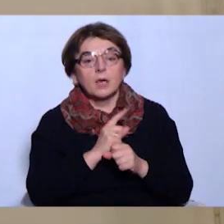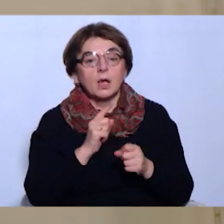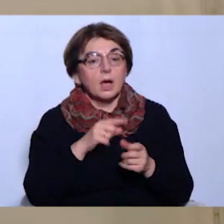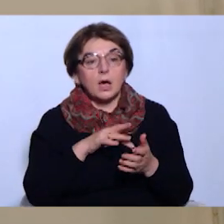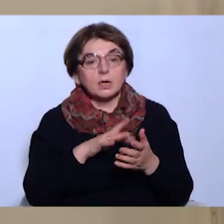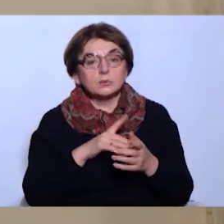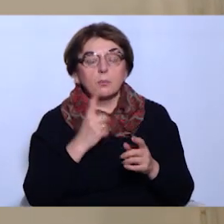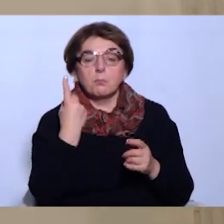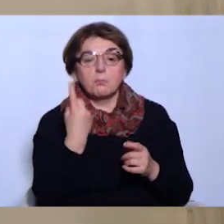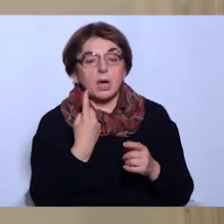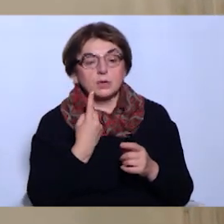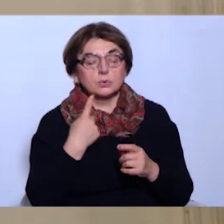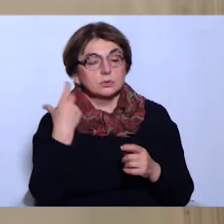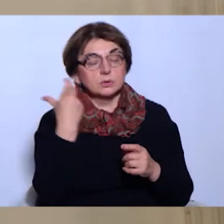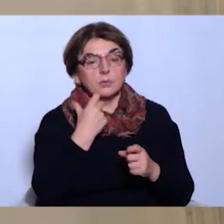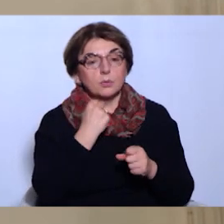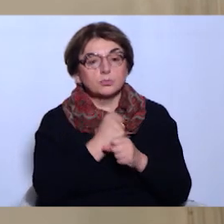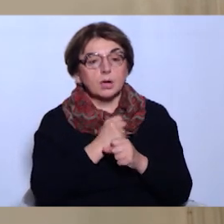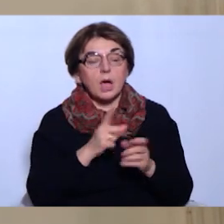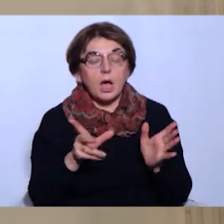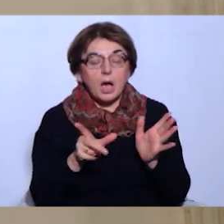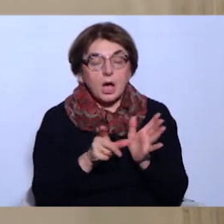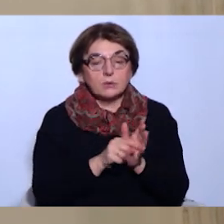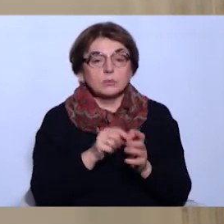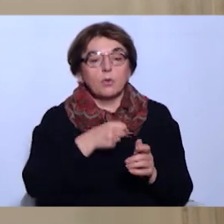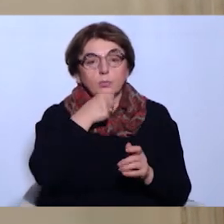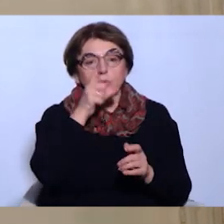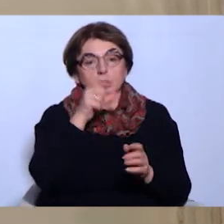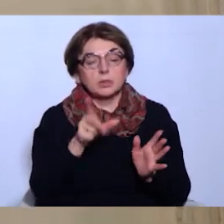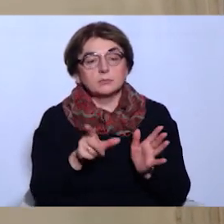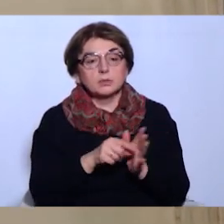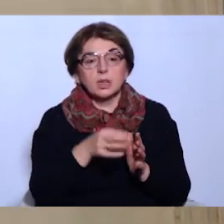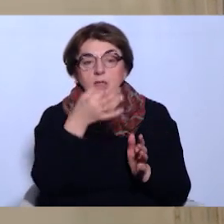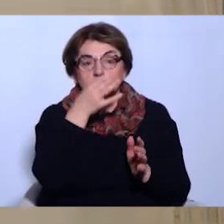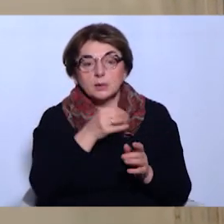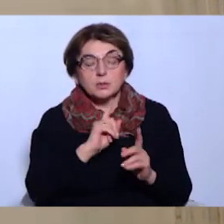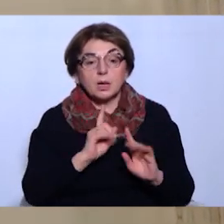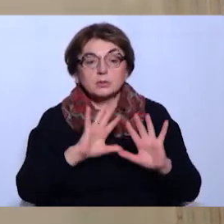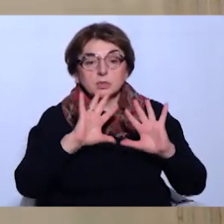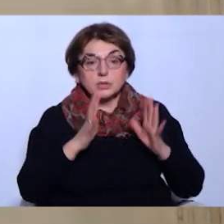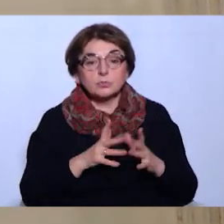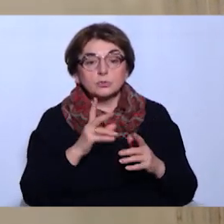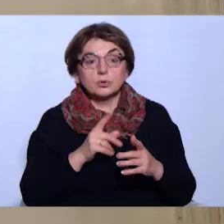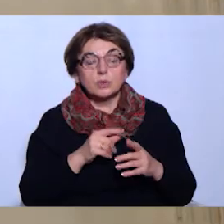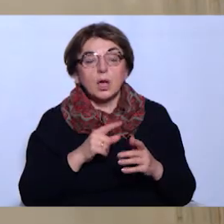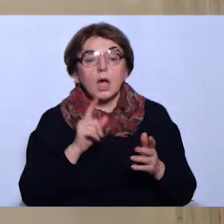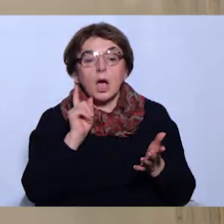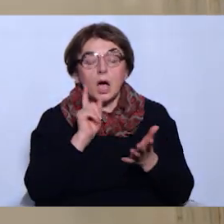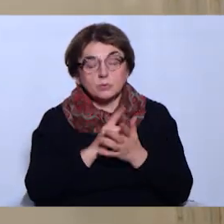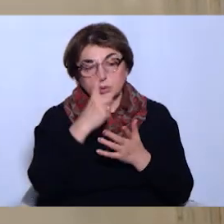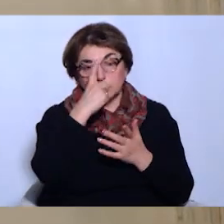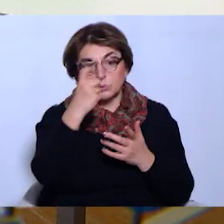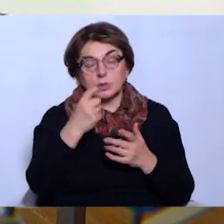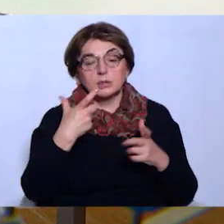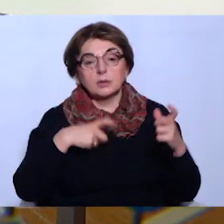რამ, არასოდეს იმუშაოთ მარტო დამოუკიდებლად უფროსის თანდასწრების გარეშე და ნებისმიერი ინციდენტის შემთხვევაში